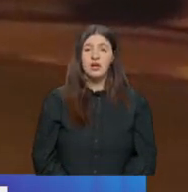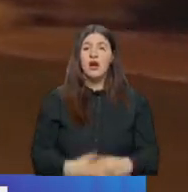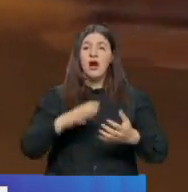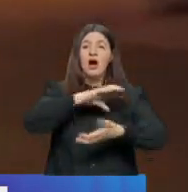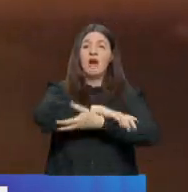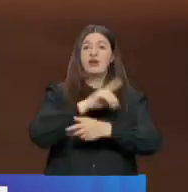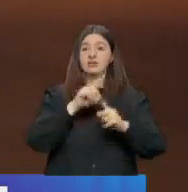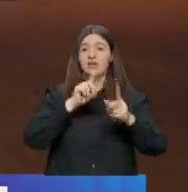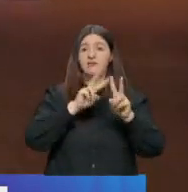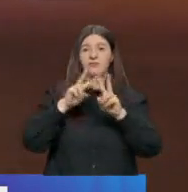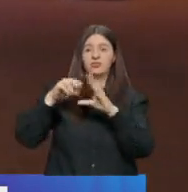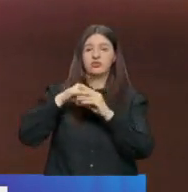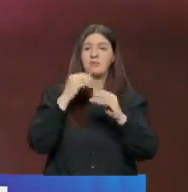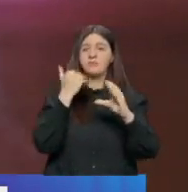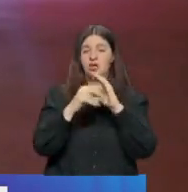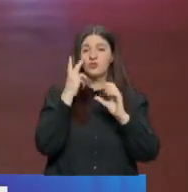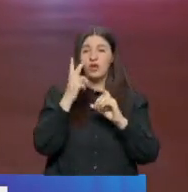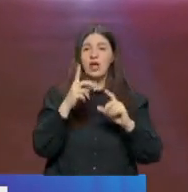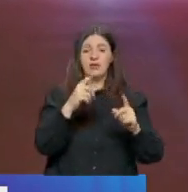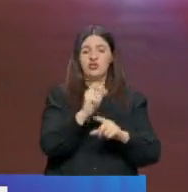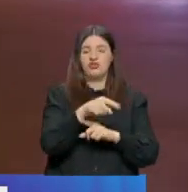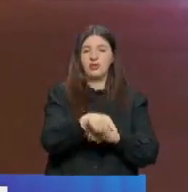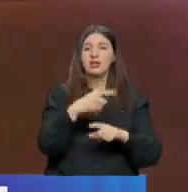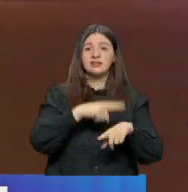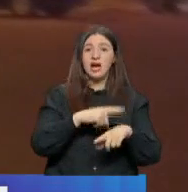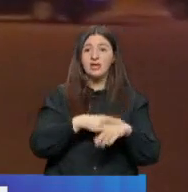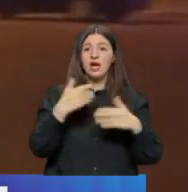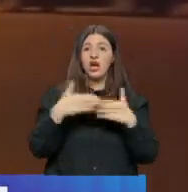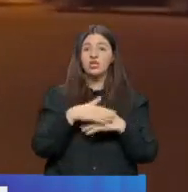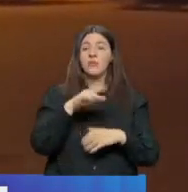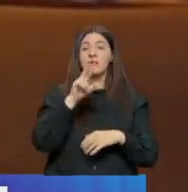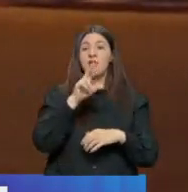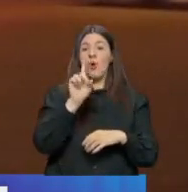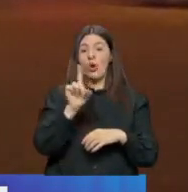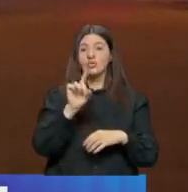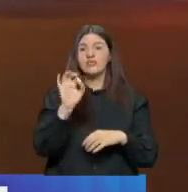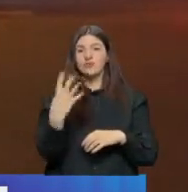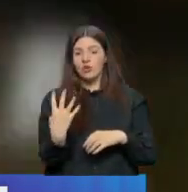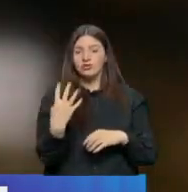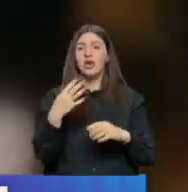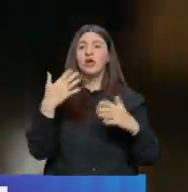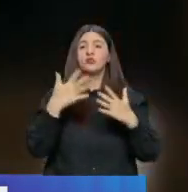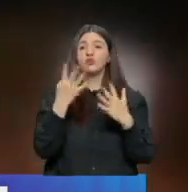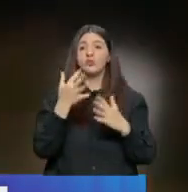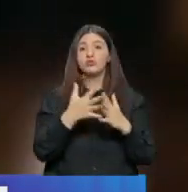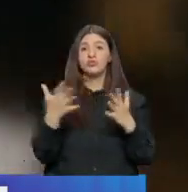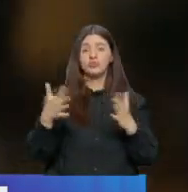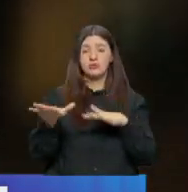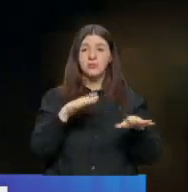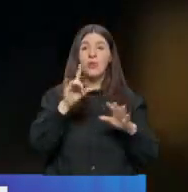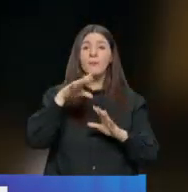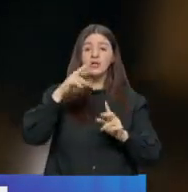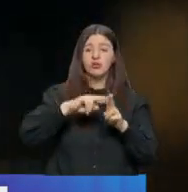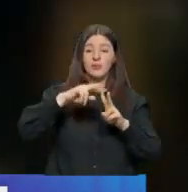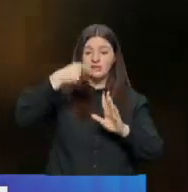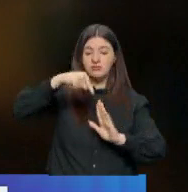AFAD internet sitesinde yer alan bilgiye göre Hekimhan ilçesinde saat 22.04'te 4.5 büyüklüğünde kaydedildi deprem. Yerin 15